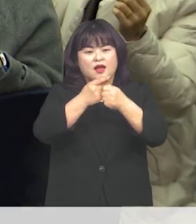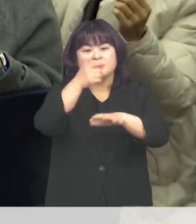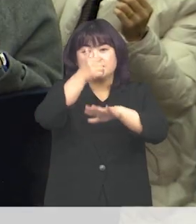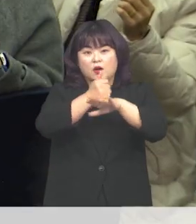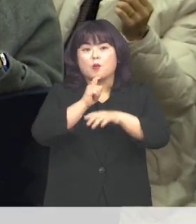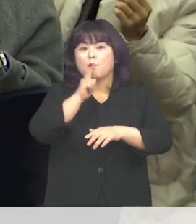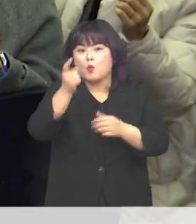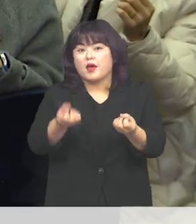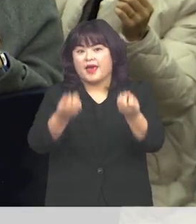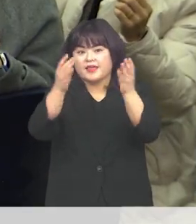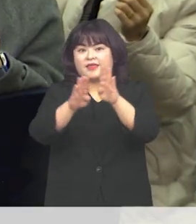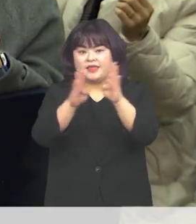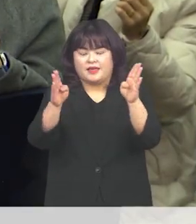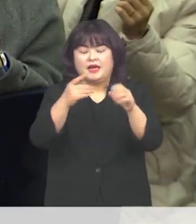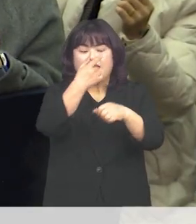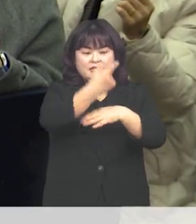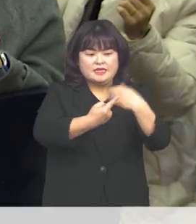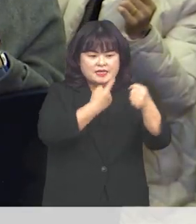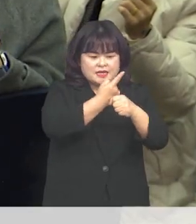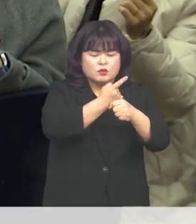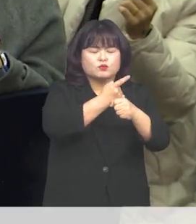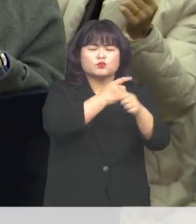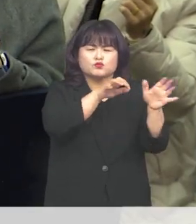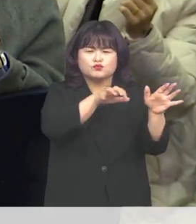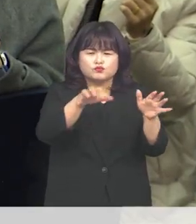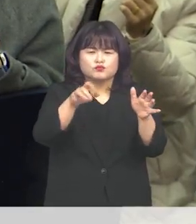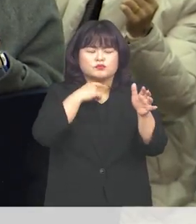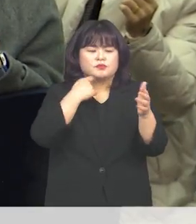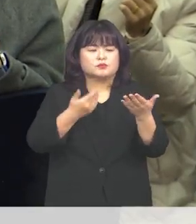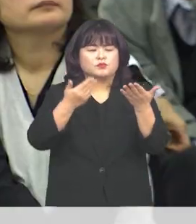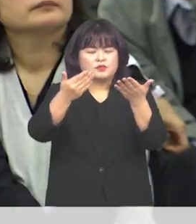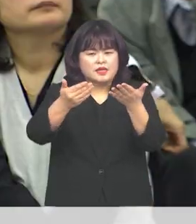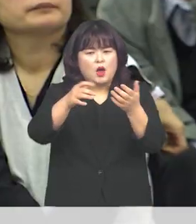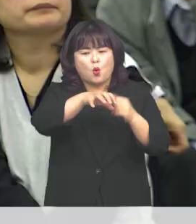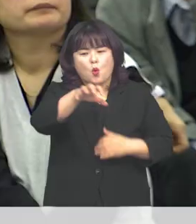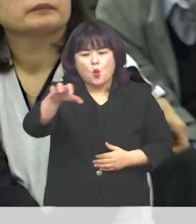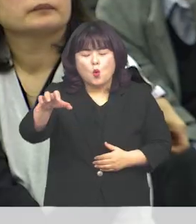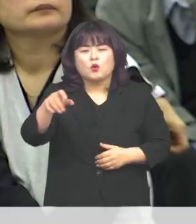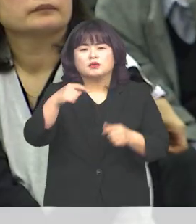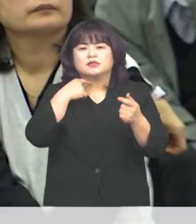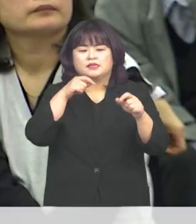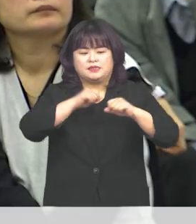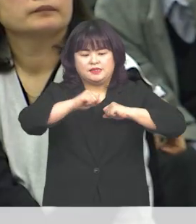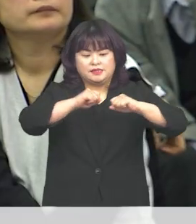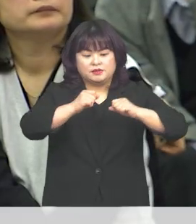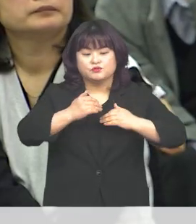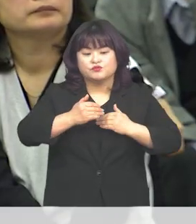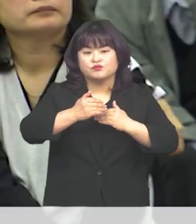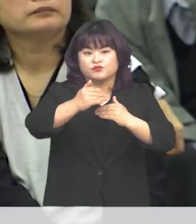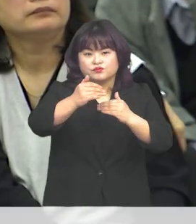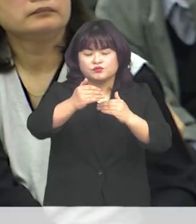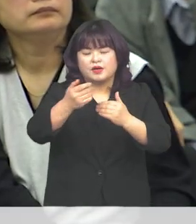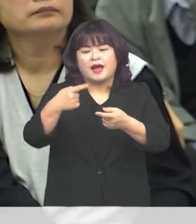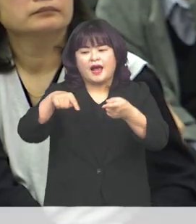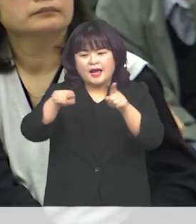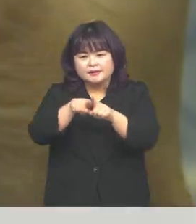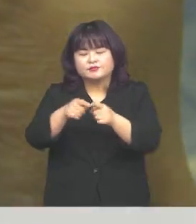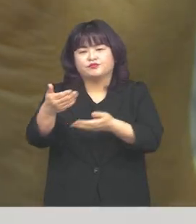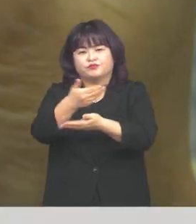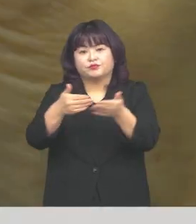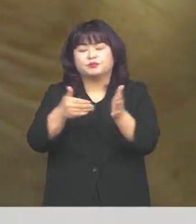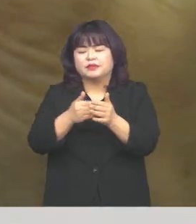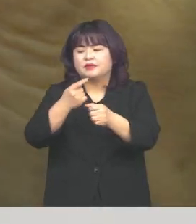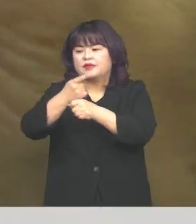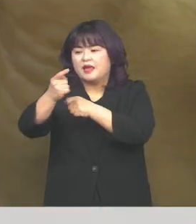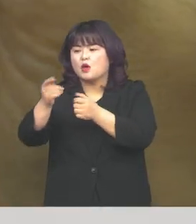보고회를 열었습니다. 이번 보고회는 지난 1년 동안 시민 자원봉사 리더들이 지역 곳곳에서 실천해온 다양한